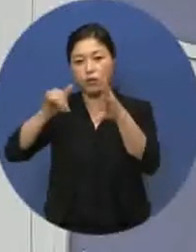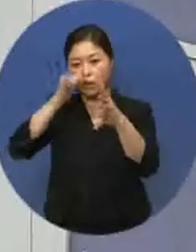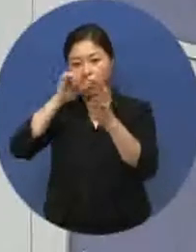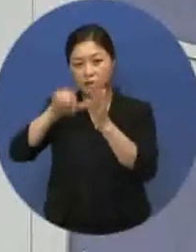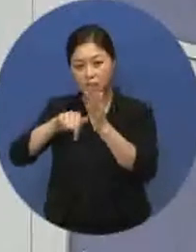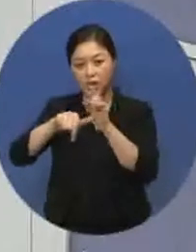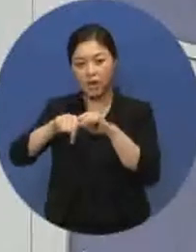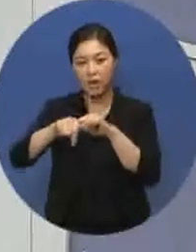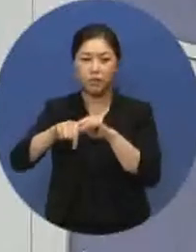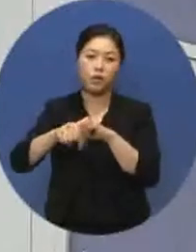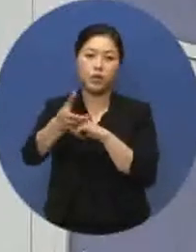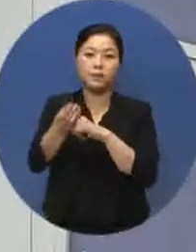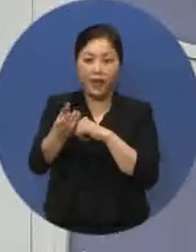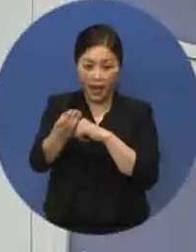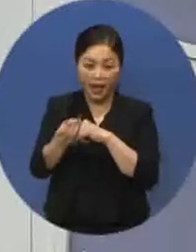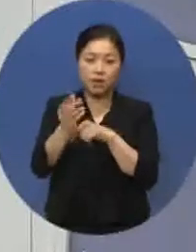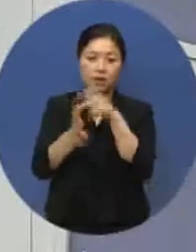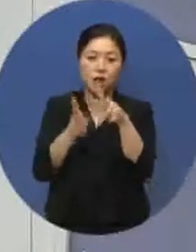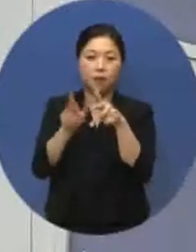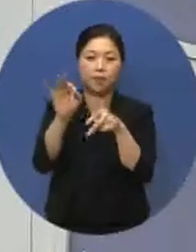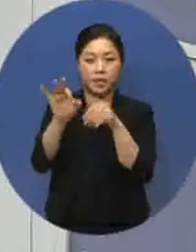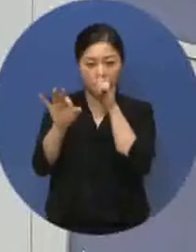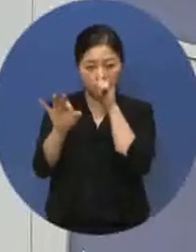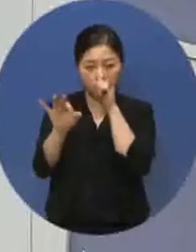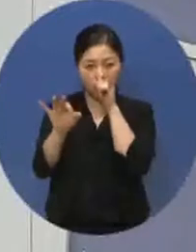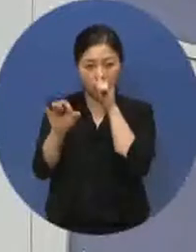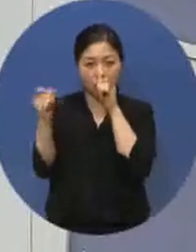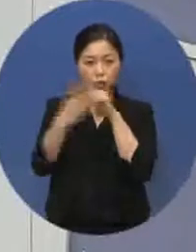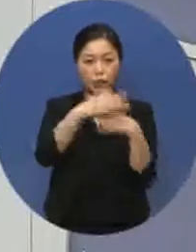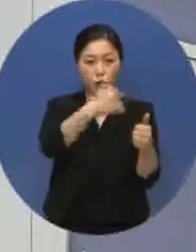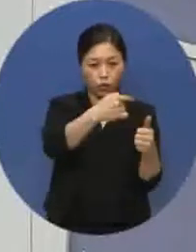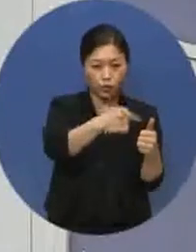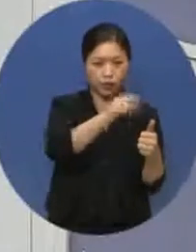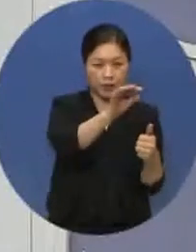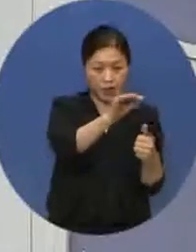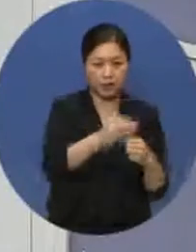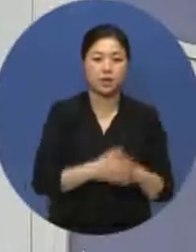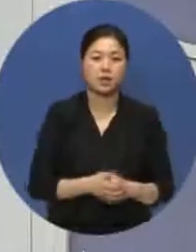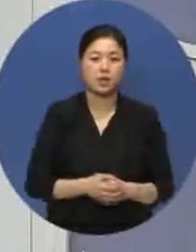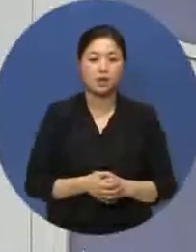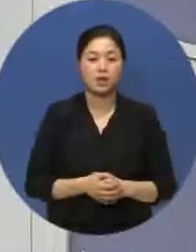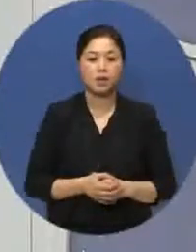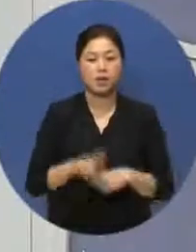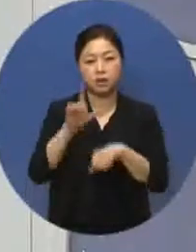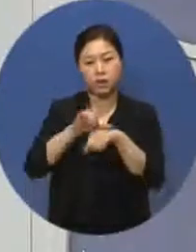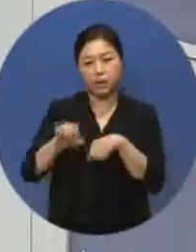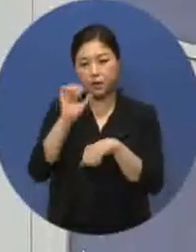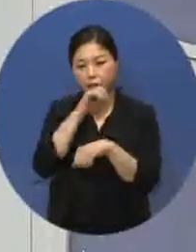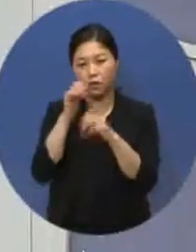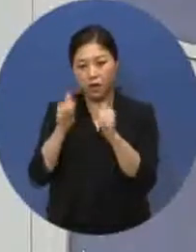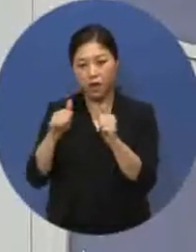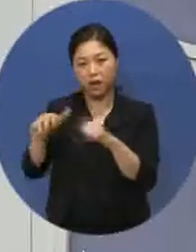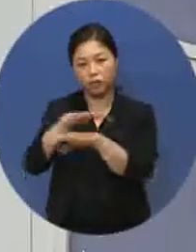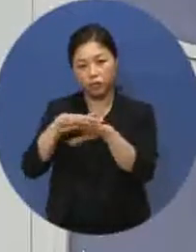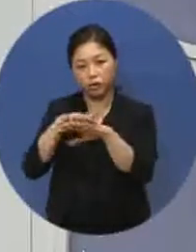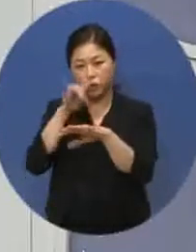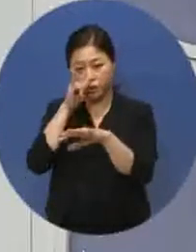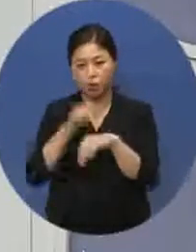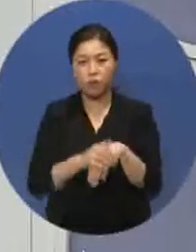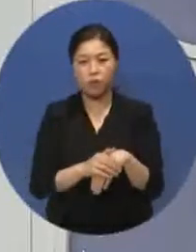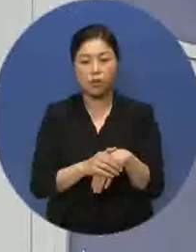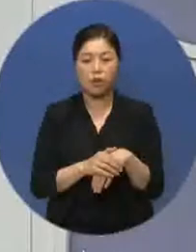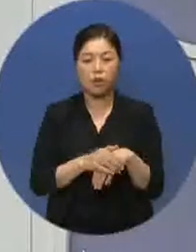데 임대 사업을 하는 임대 수입, 또 교육을 통한 교육 수입 이런 걸로 지방회는 운영을 되고 있고요. 협회는